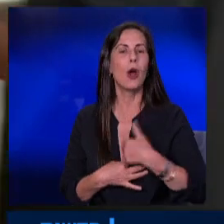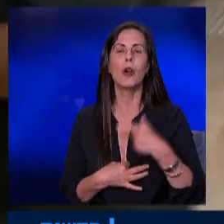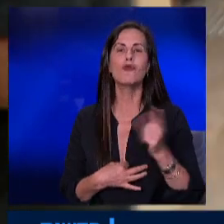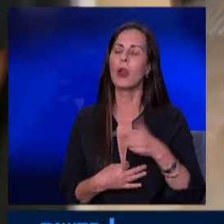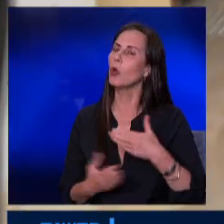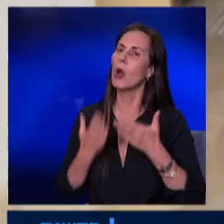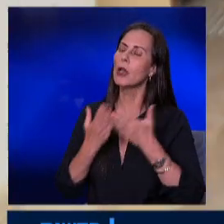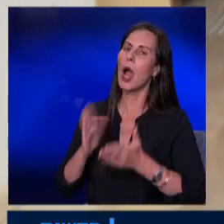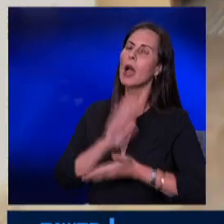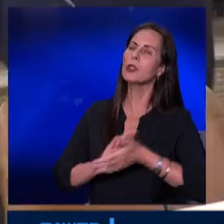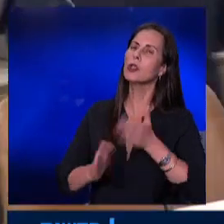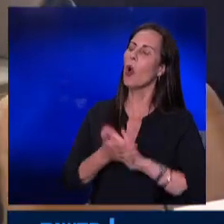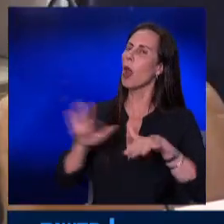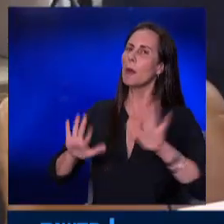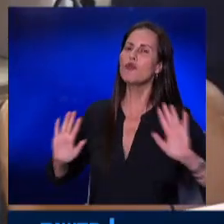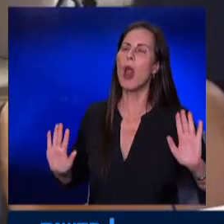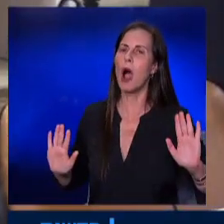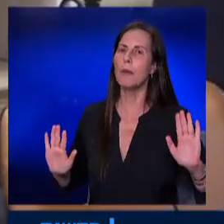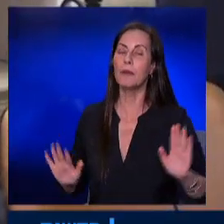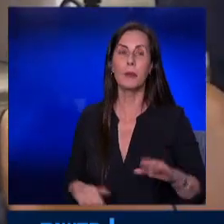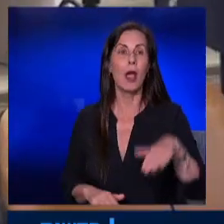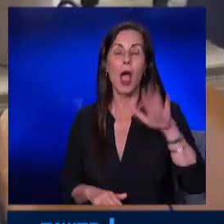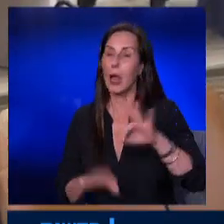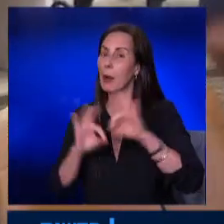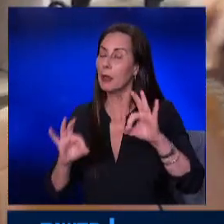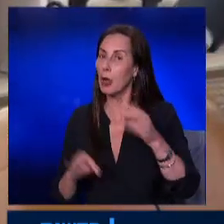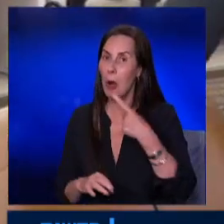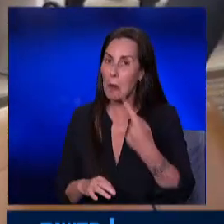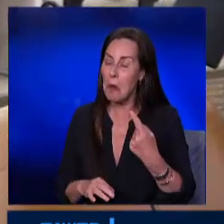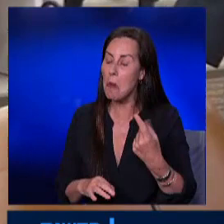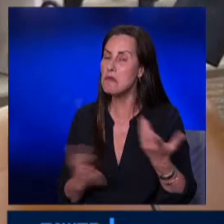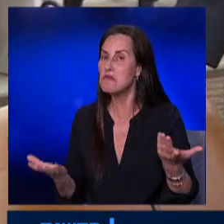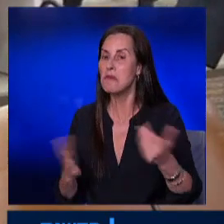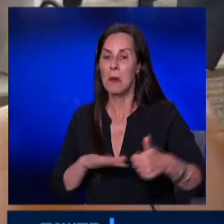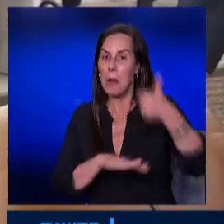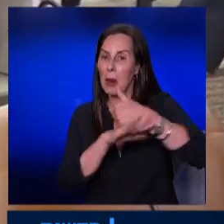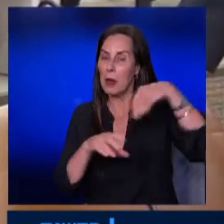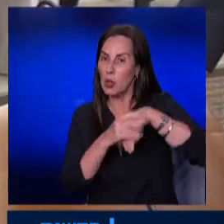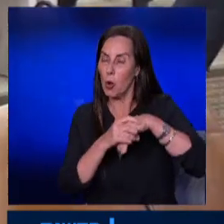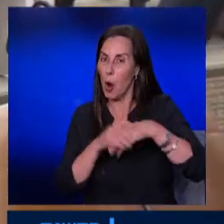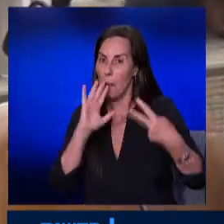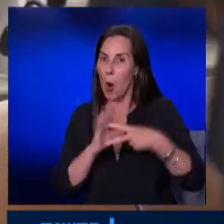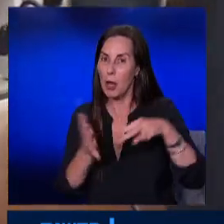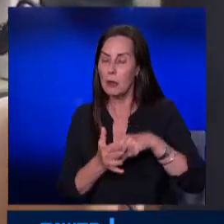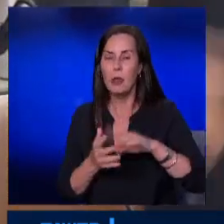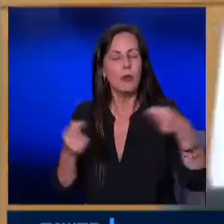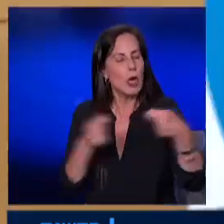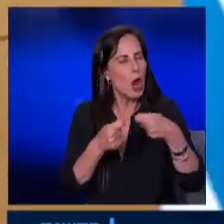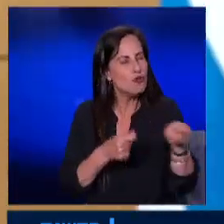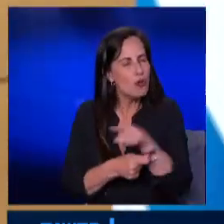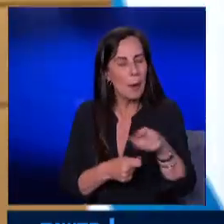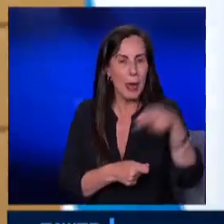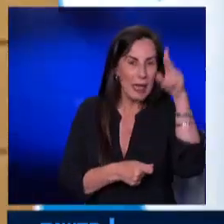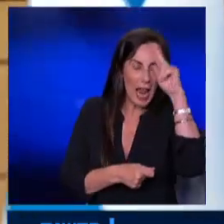יותר חבל הצלה לממשלה הזו. במקביל החלו הדיווחים פרי תדרוכים של בכירים במערכת הפוליטית על מגעים לכאורה בין